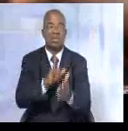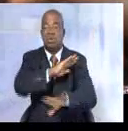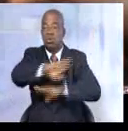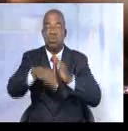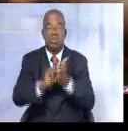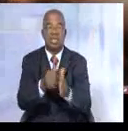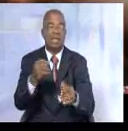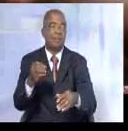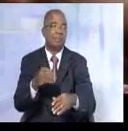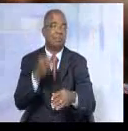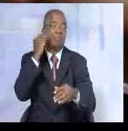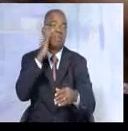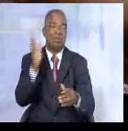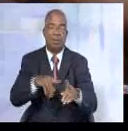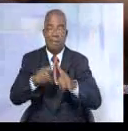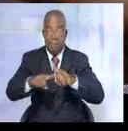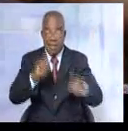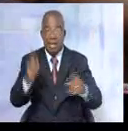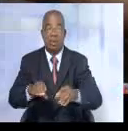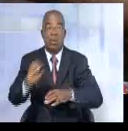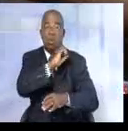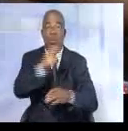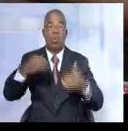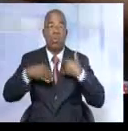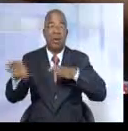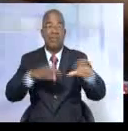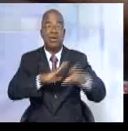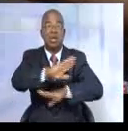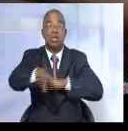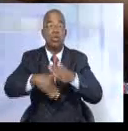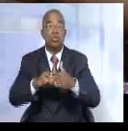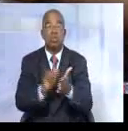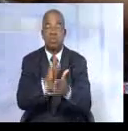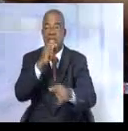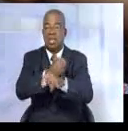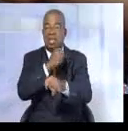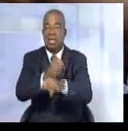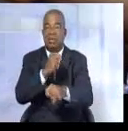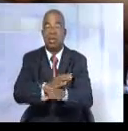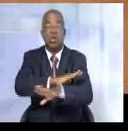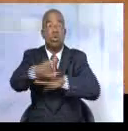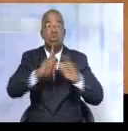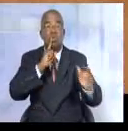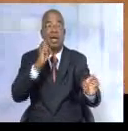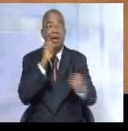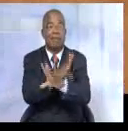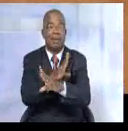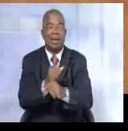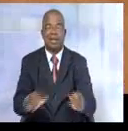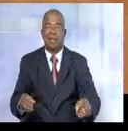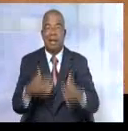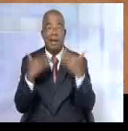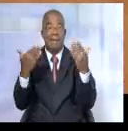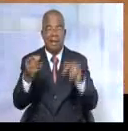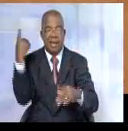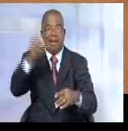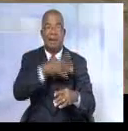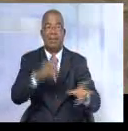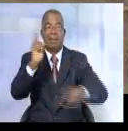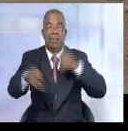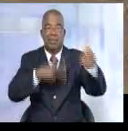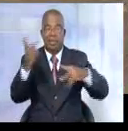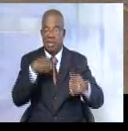et d'accord parti avec les communes, avec le président de région, avec les populations. Sur le déguerpissement des